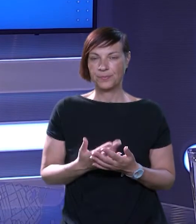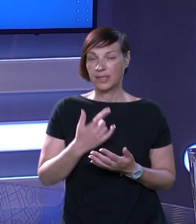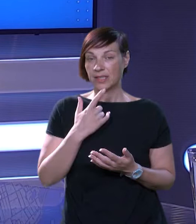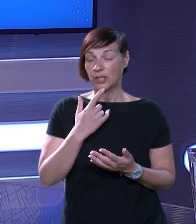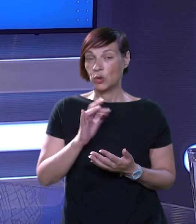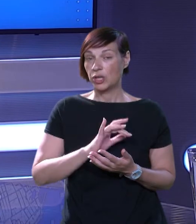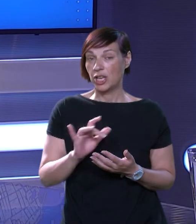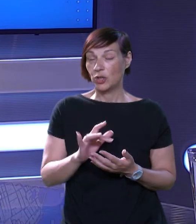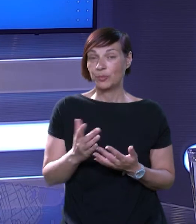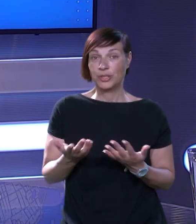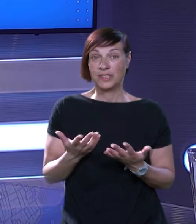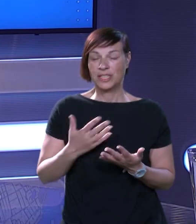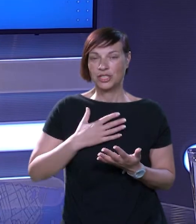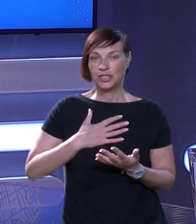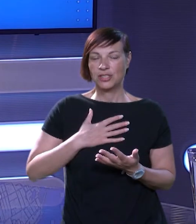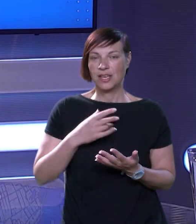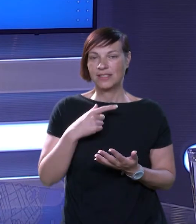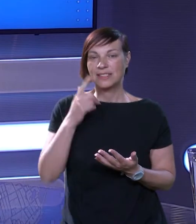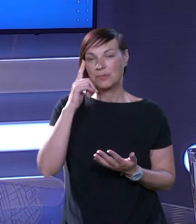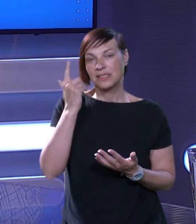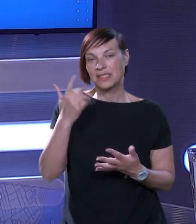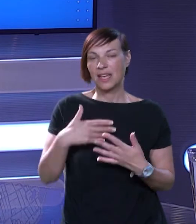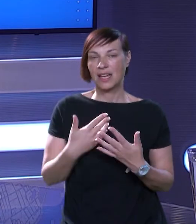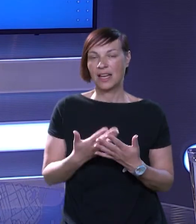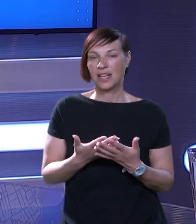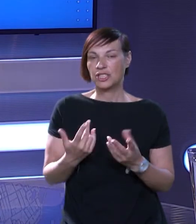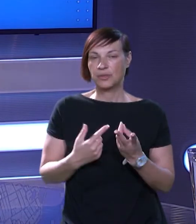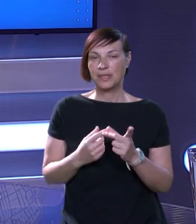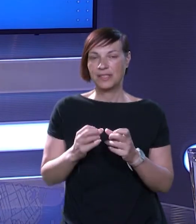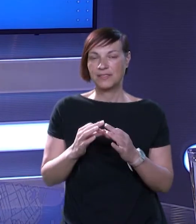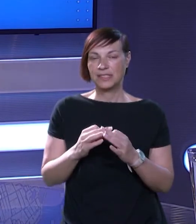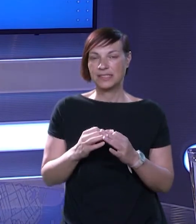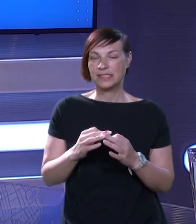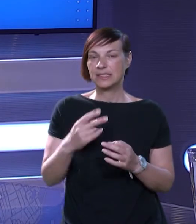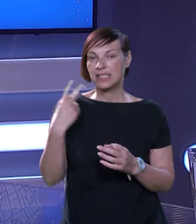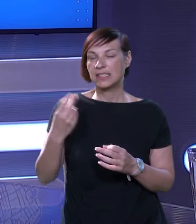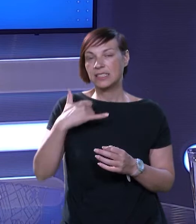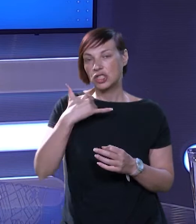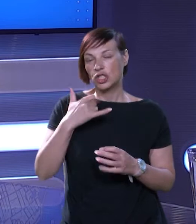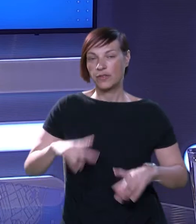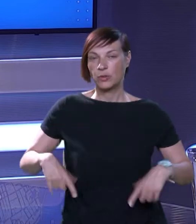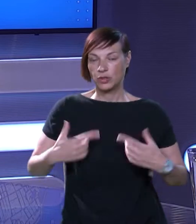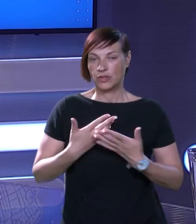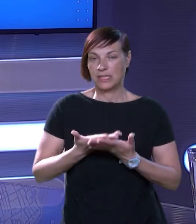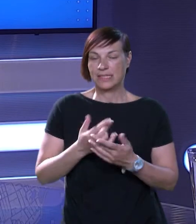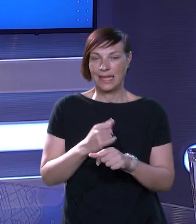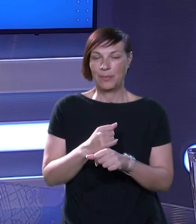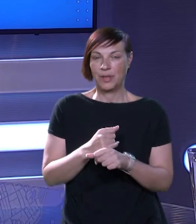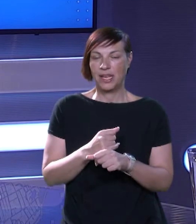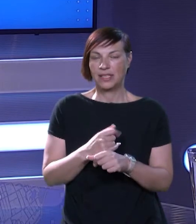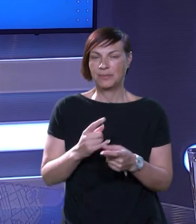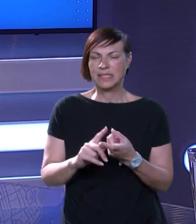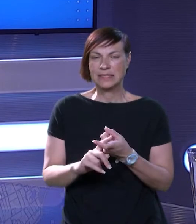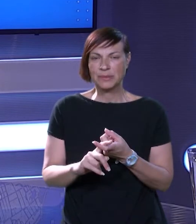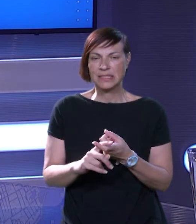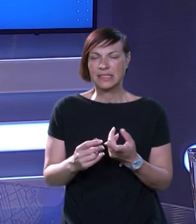ko je odbio i zašto. Ja sam nekako znala da šta god me Ivica bude zvao u životu da s njim radim. Jer sam s